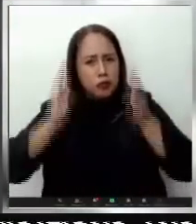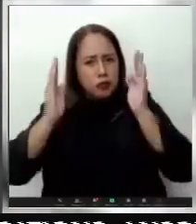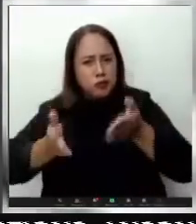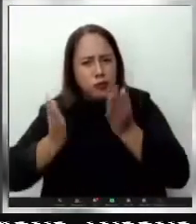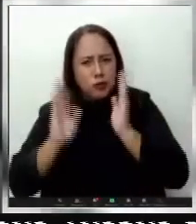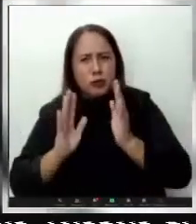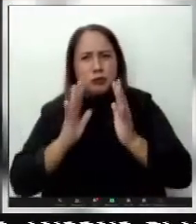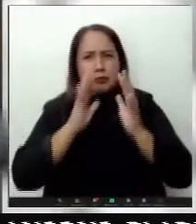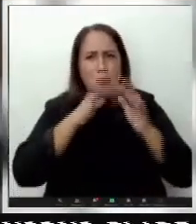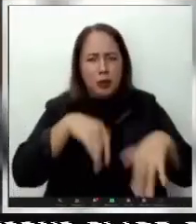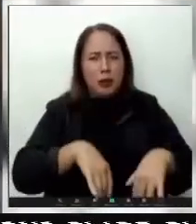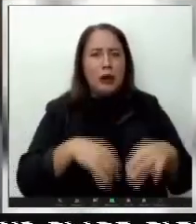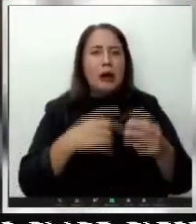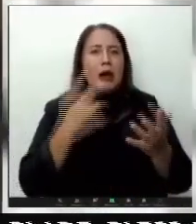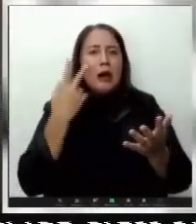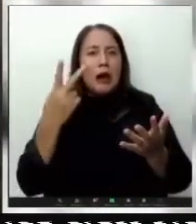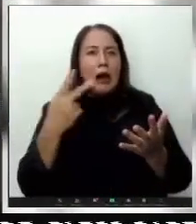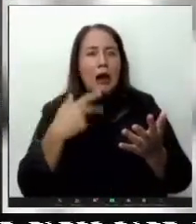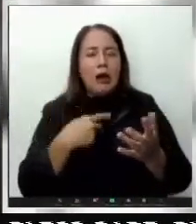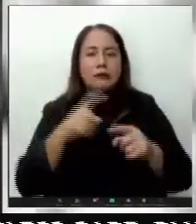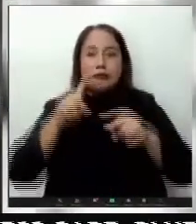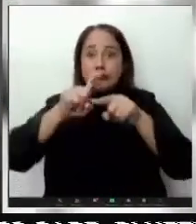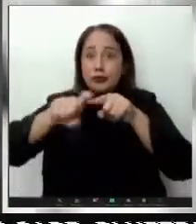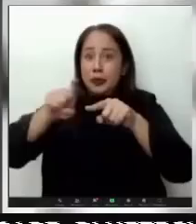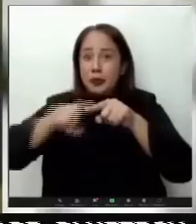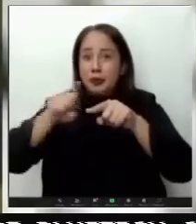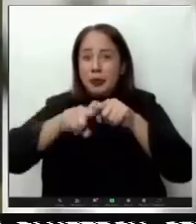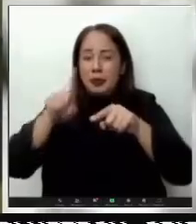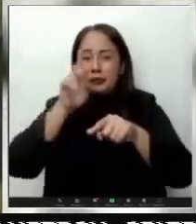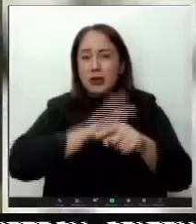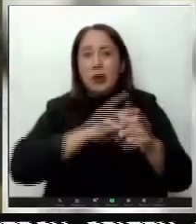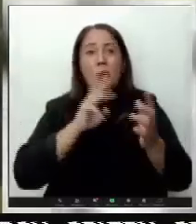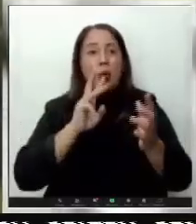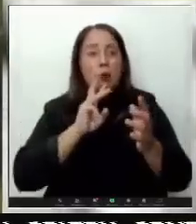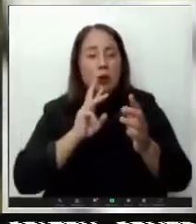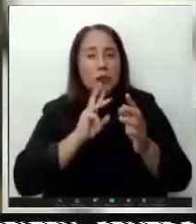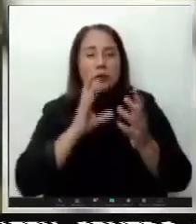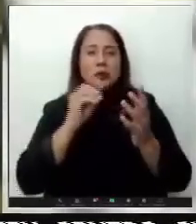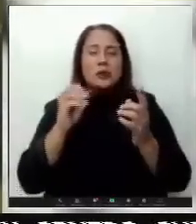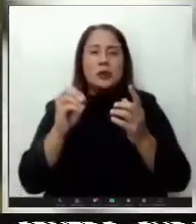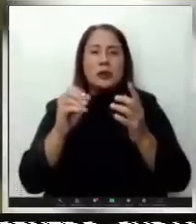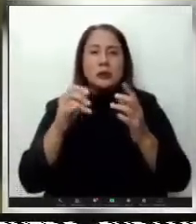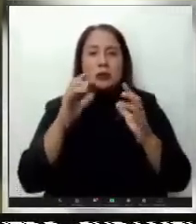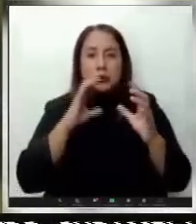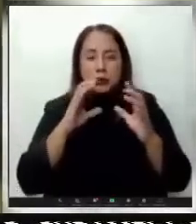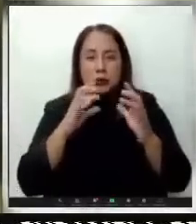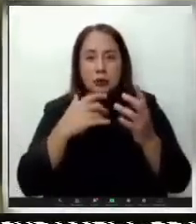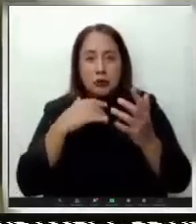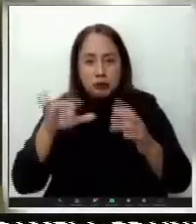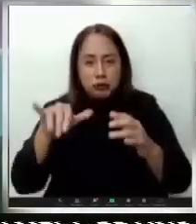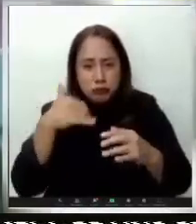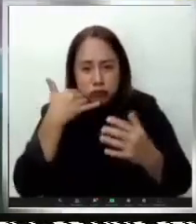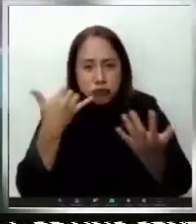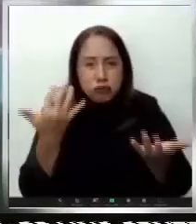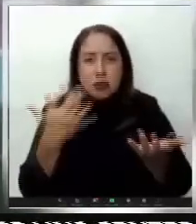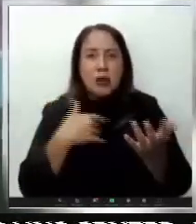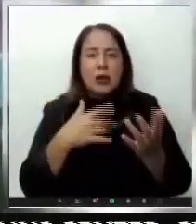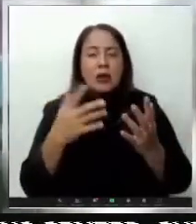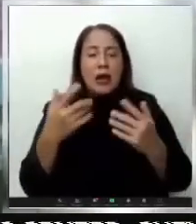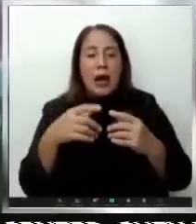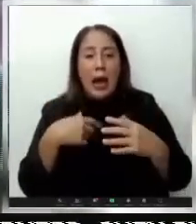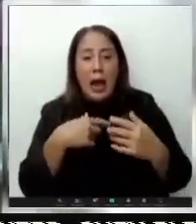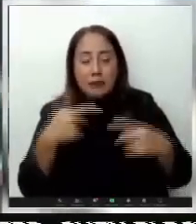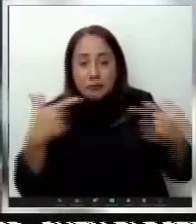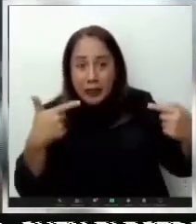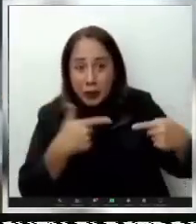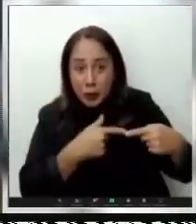At pininsala ang mga linya ng kuryente, tubig at komunikasyon. Wala namang nasabihan na saktan kahit sa mga Pilipino roon. Ayon yan sa